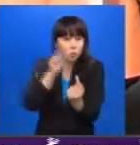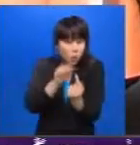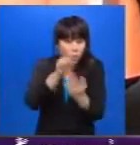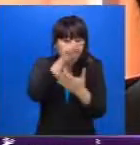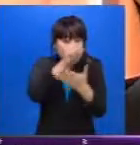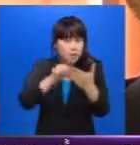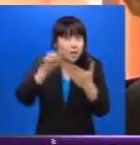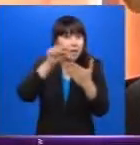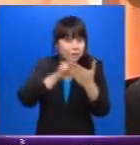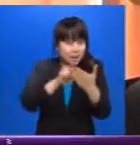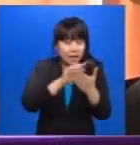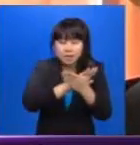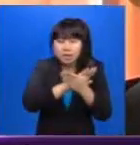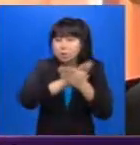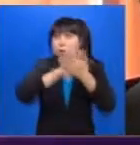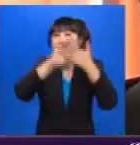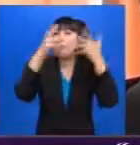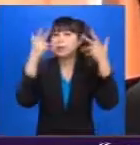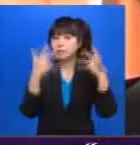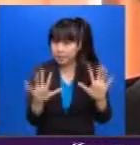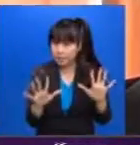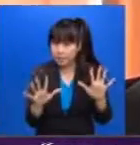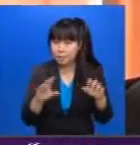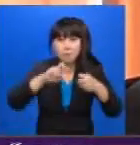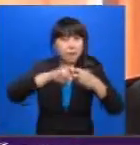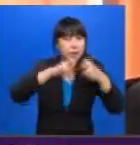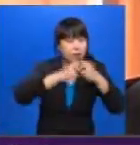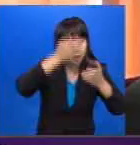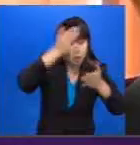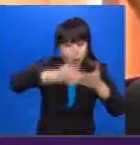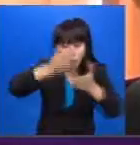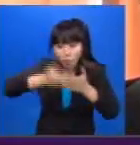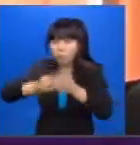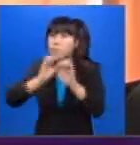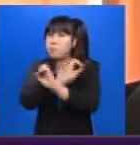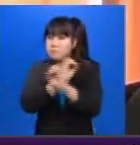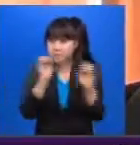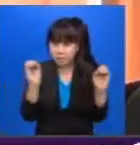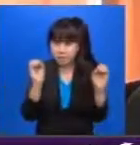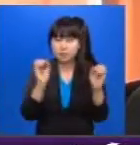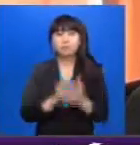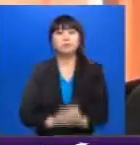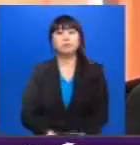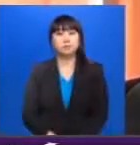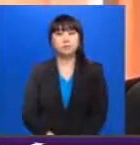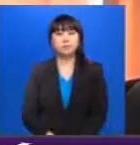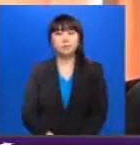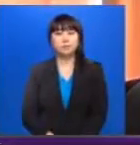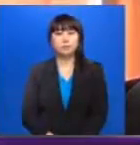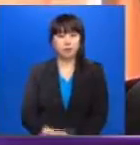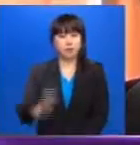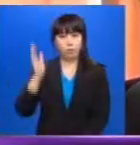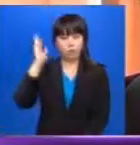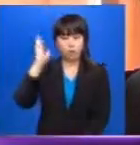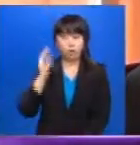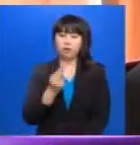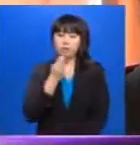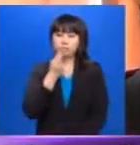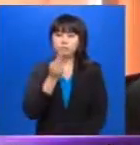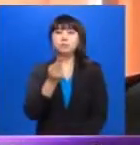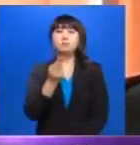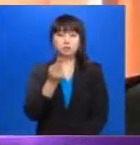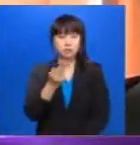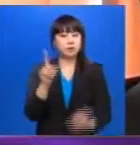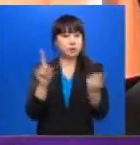เลือกตั้งเนี่ยที่มันเสร็จเรียบร้อยไม่ได้มีเหตุการณ์พิเศษอย่างที่ปัจจุบันเราเห็นกันอยู ่นายพรสันยังเห็นว่าสิ่ง